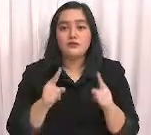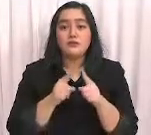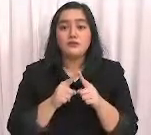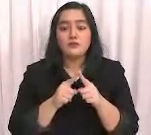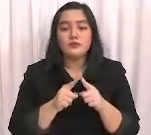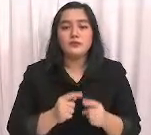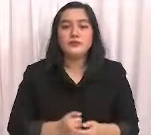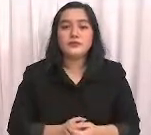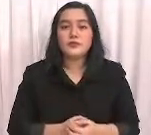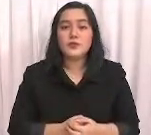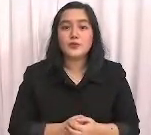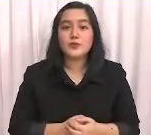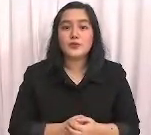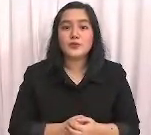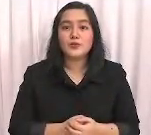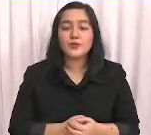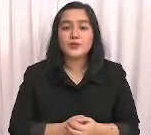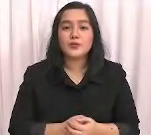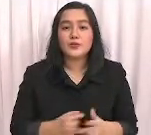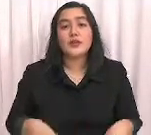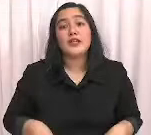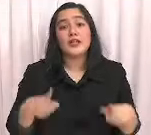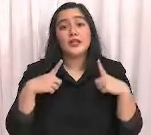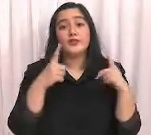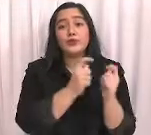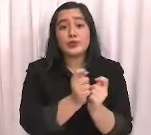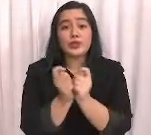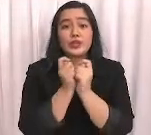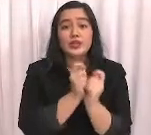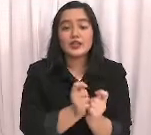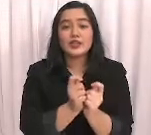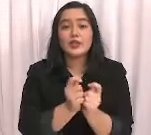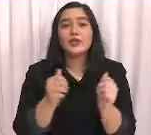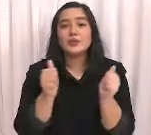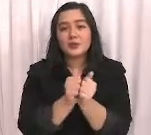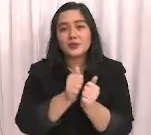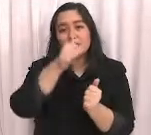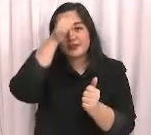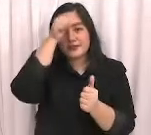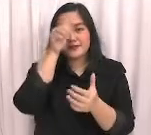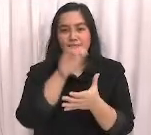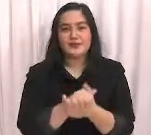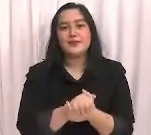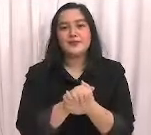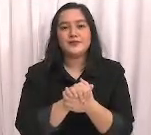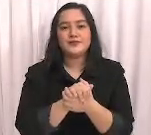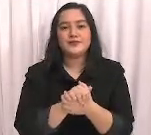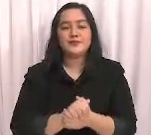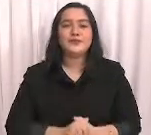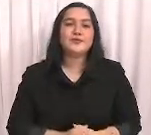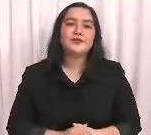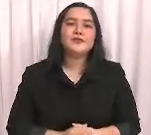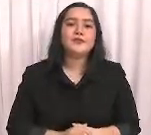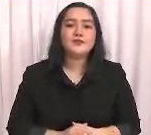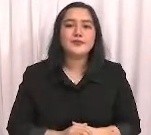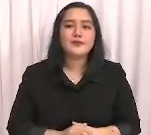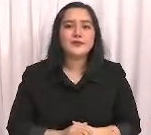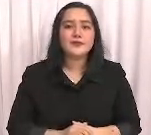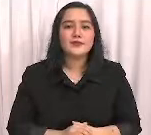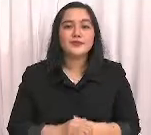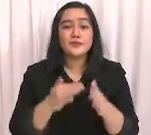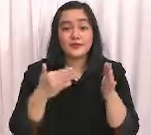makasama po ng mabuti at masaya ang inyong mga asawa, minamahal na asawa. Okay? Alright. So